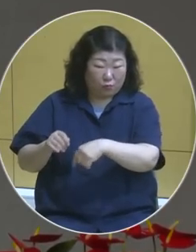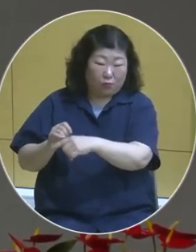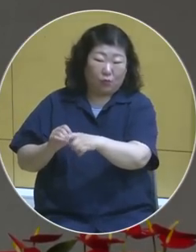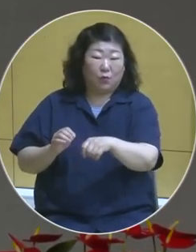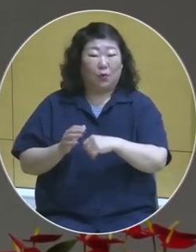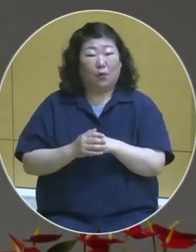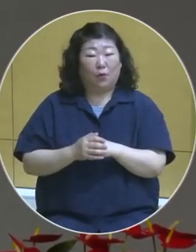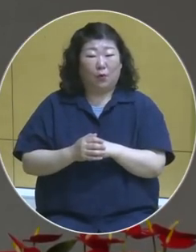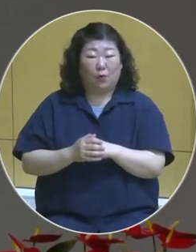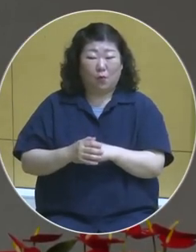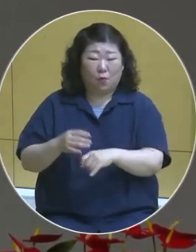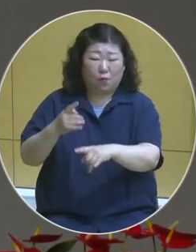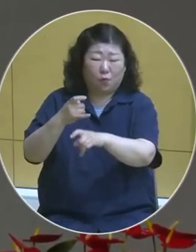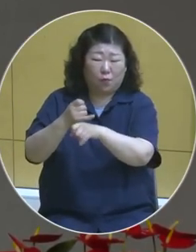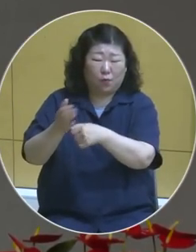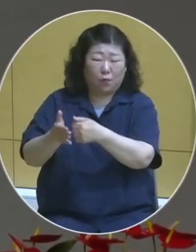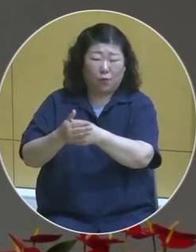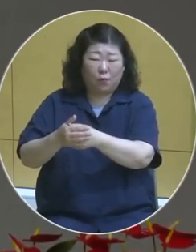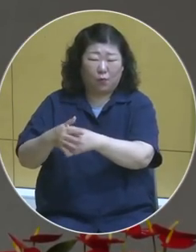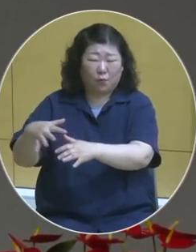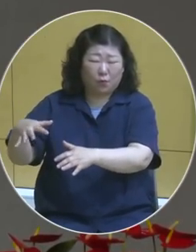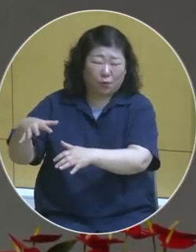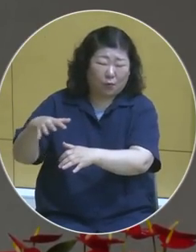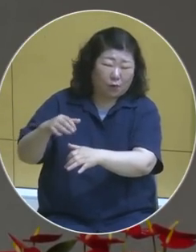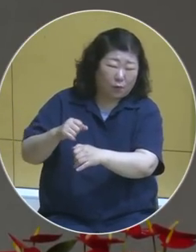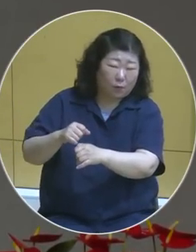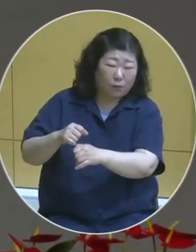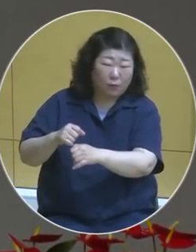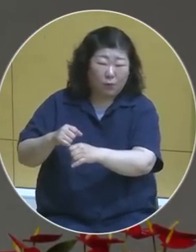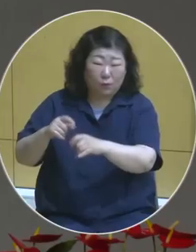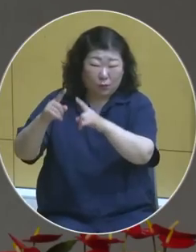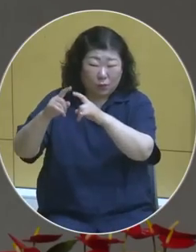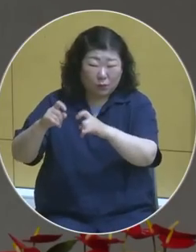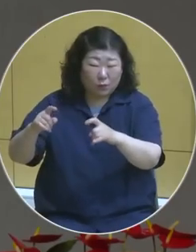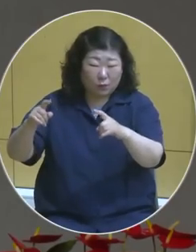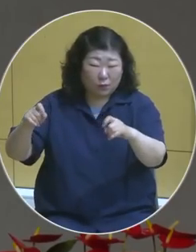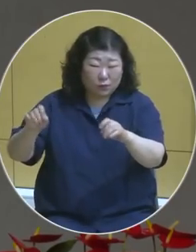적의 원수들의 공격을 받고 성문은 불타고